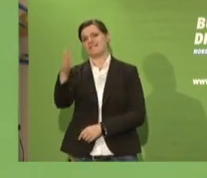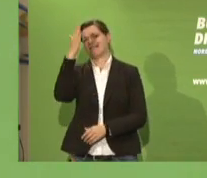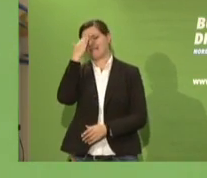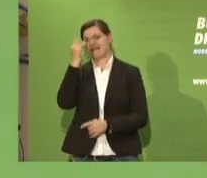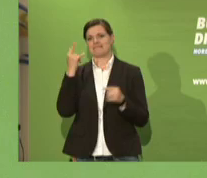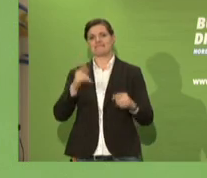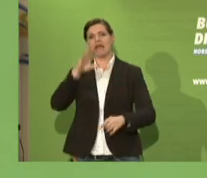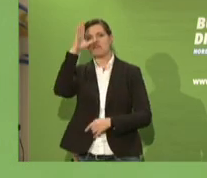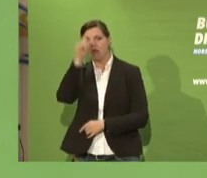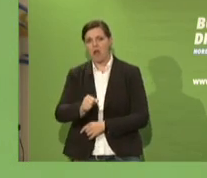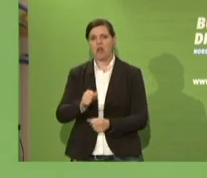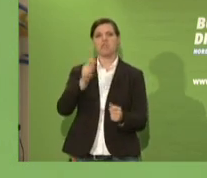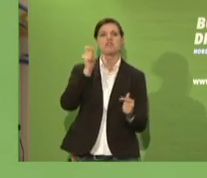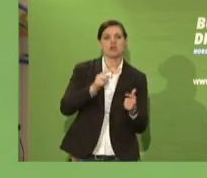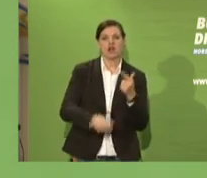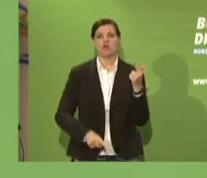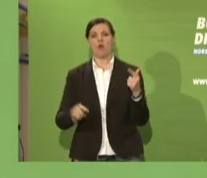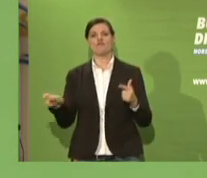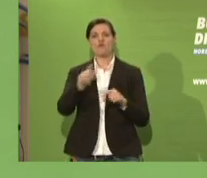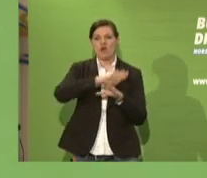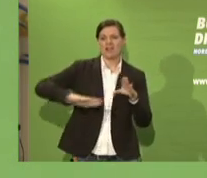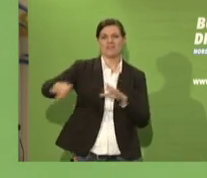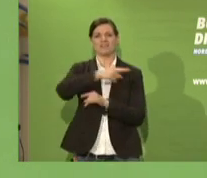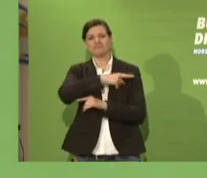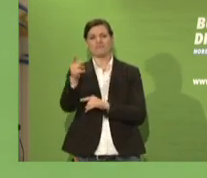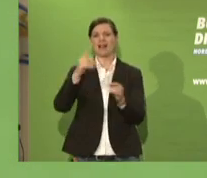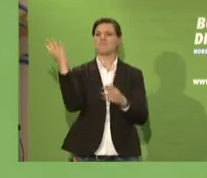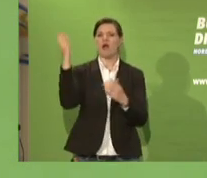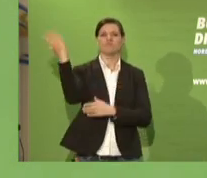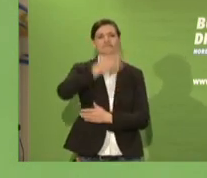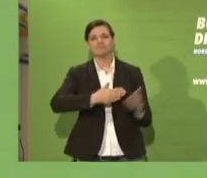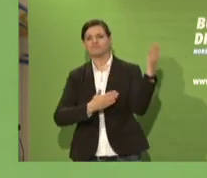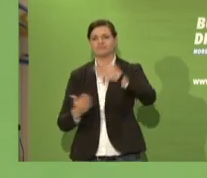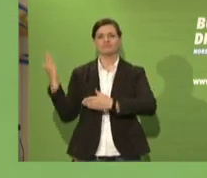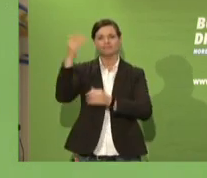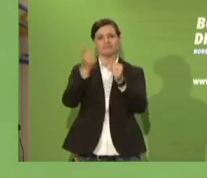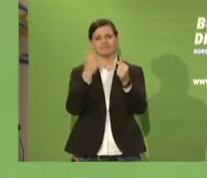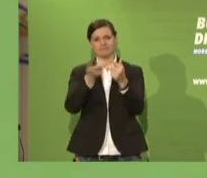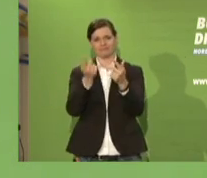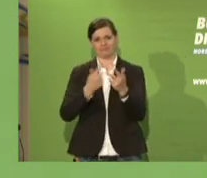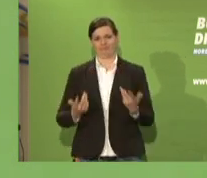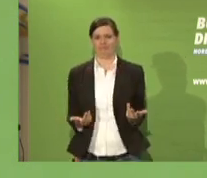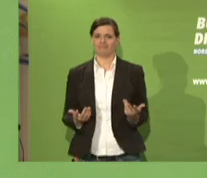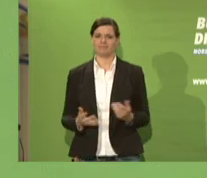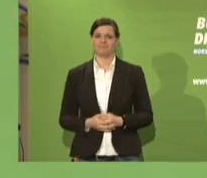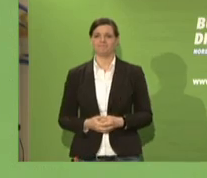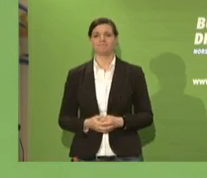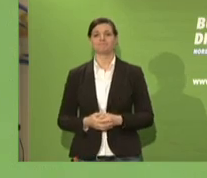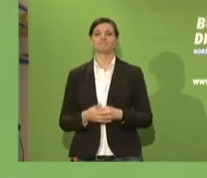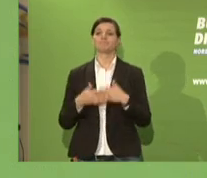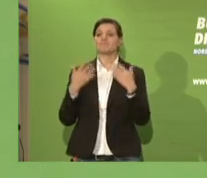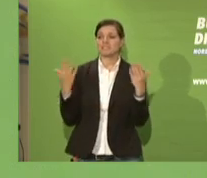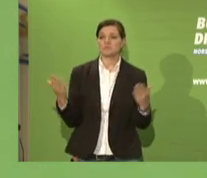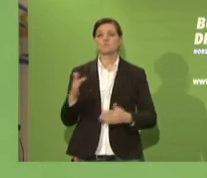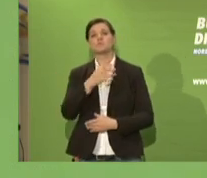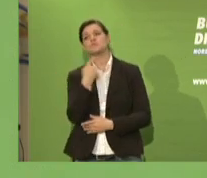über Köln, Düsseldorf durchs Ruhrgebiet hinterlassen hat. Liebe Freundinnen und Freunde, auch wenn in so einer Situation die Anteilnahme mit